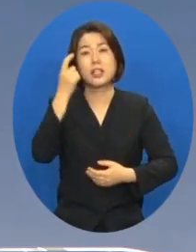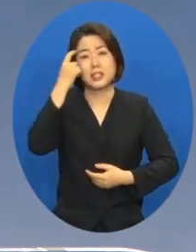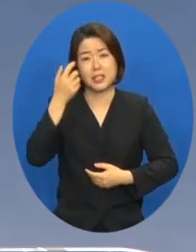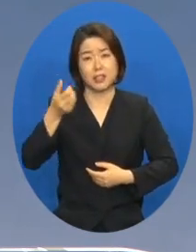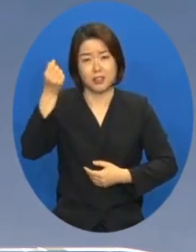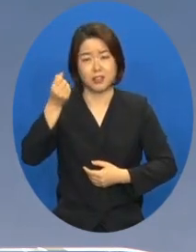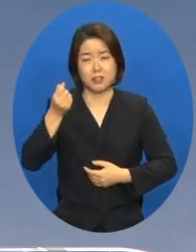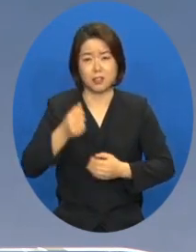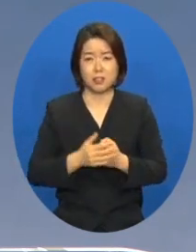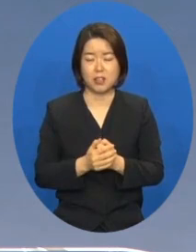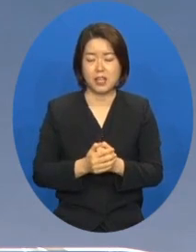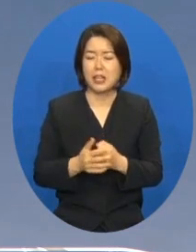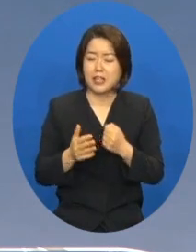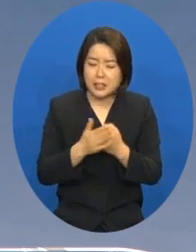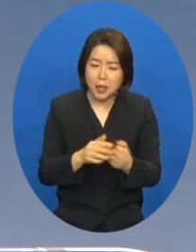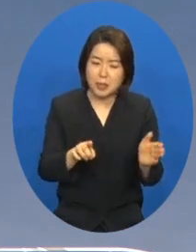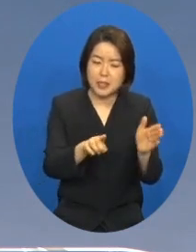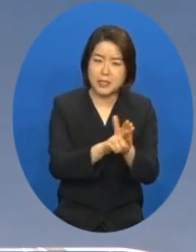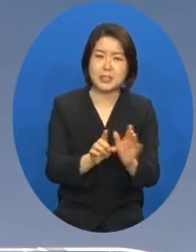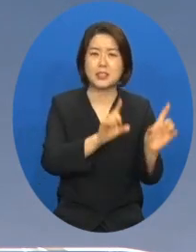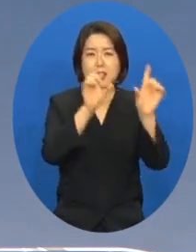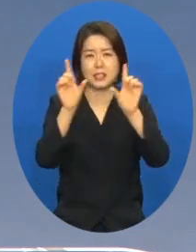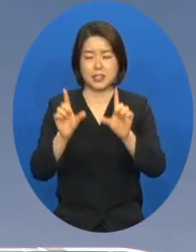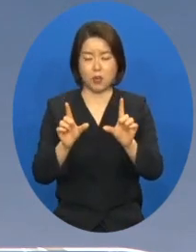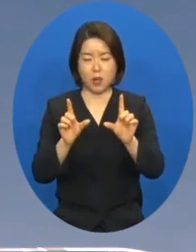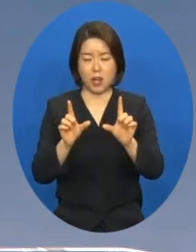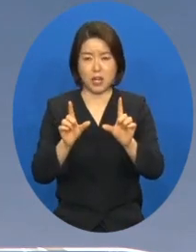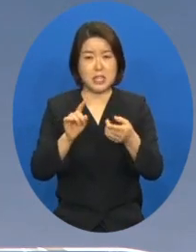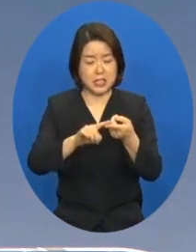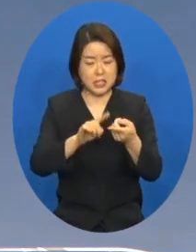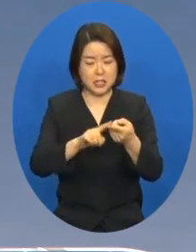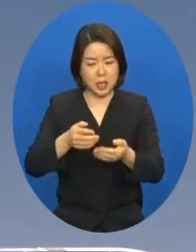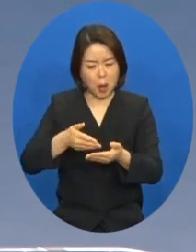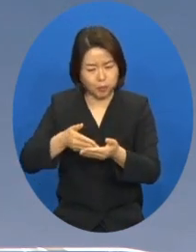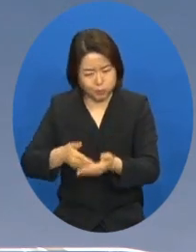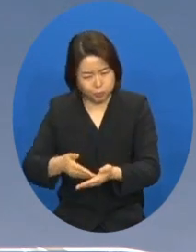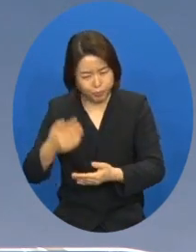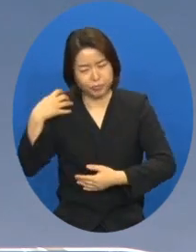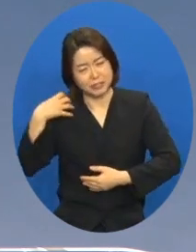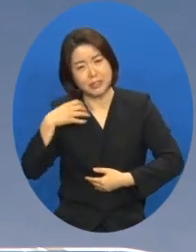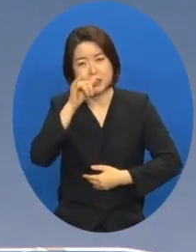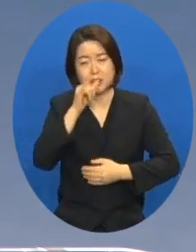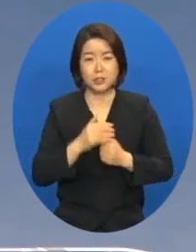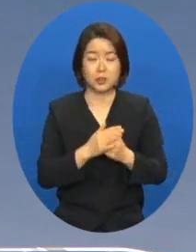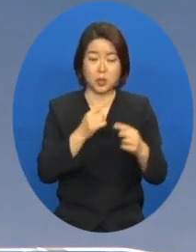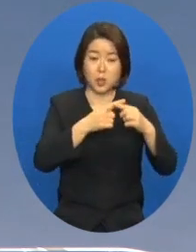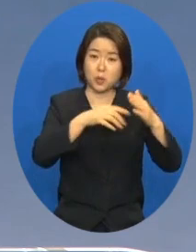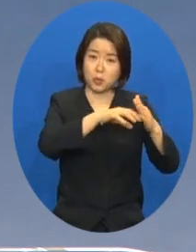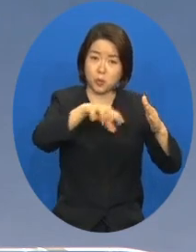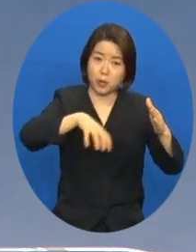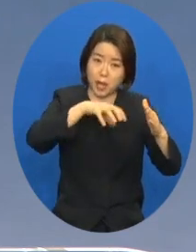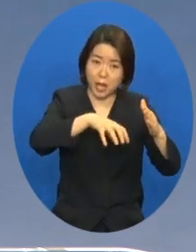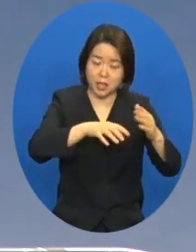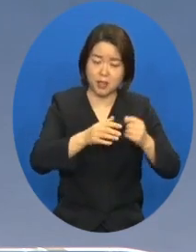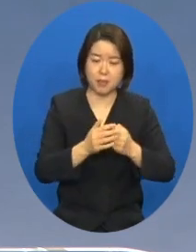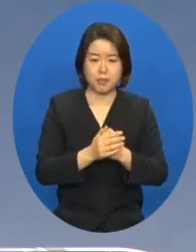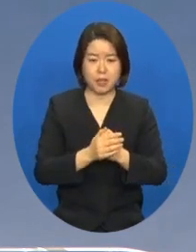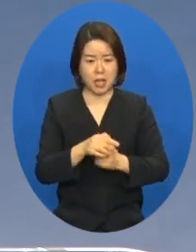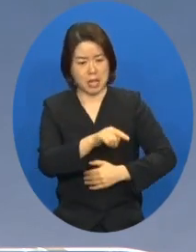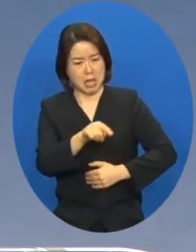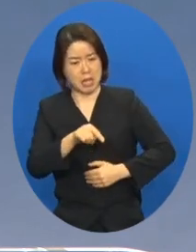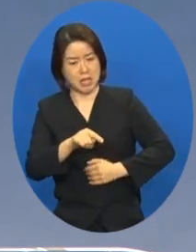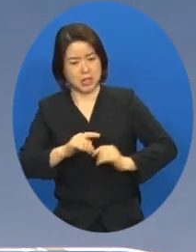그래서 신앙생활 자체가 무거운 짐처럼 느껴지고 교회 안에도 꼭 세상